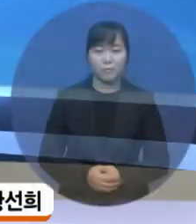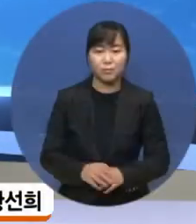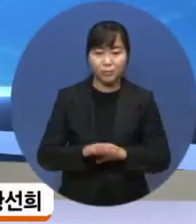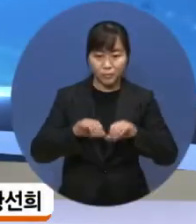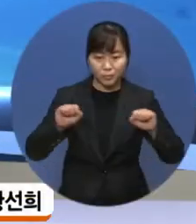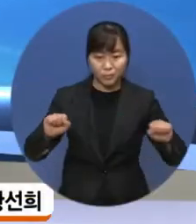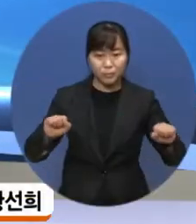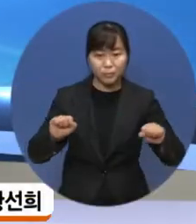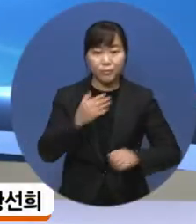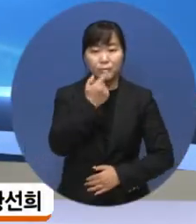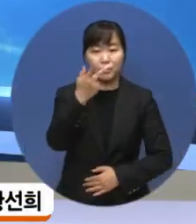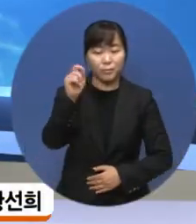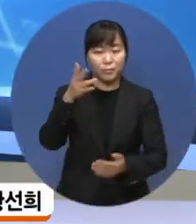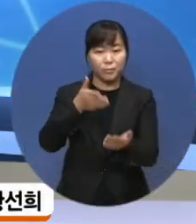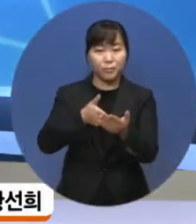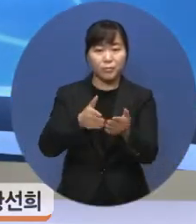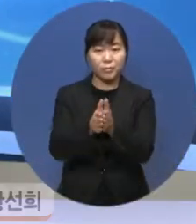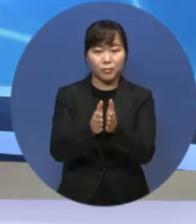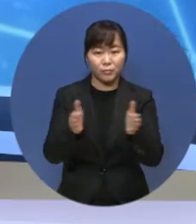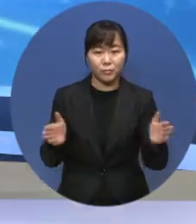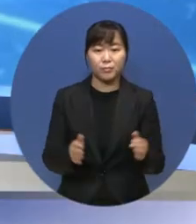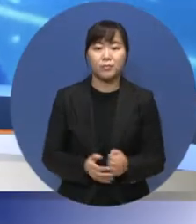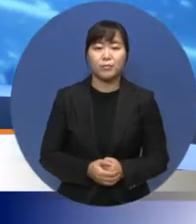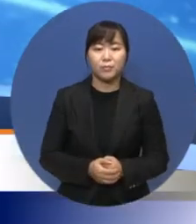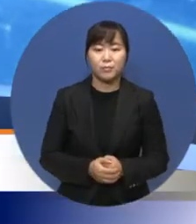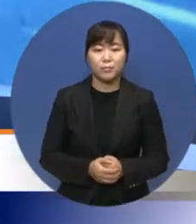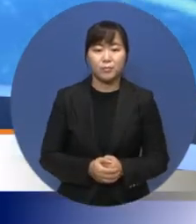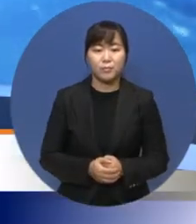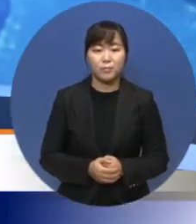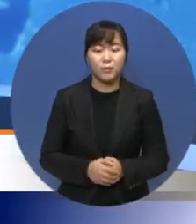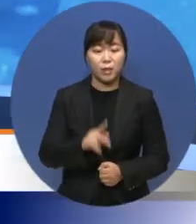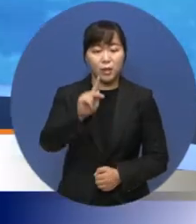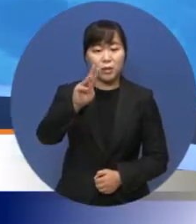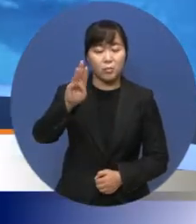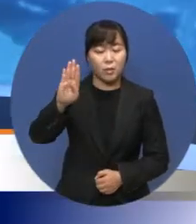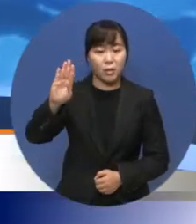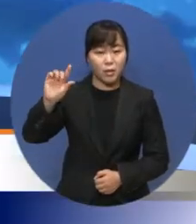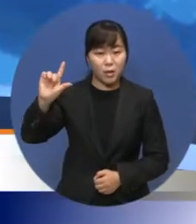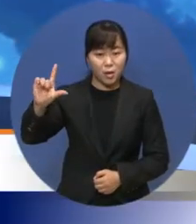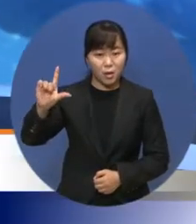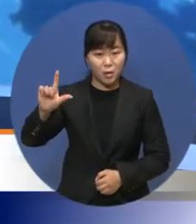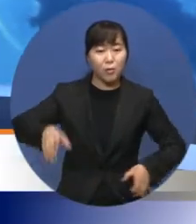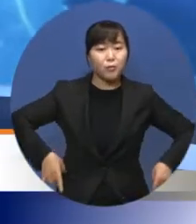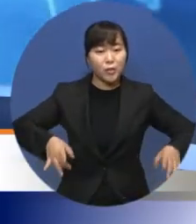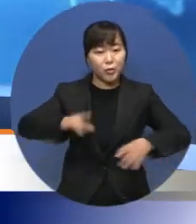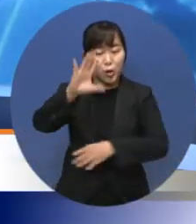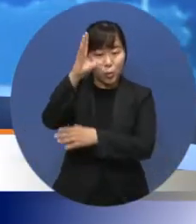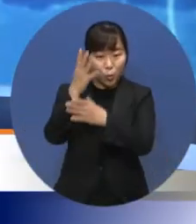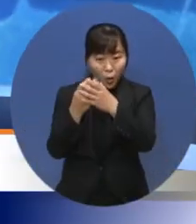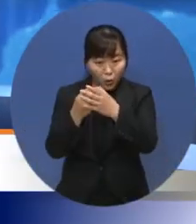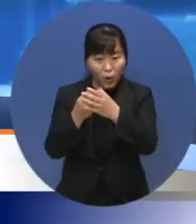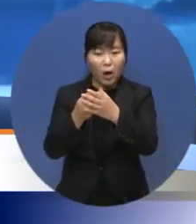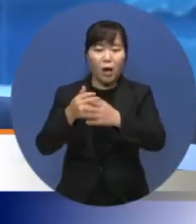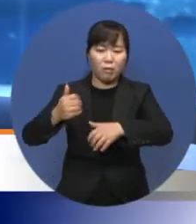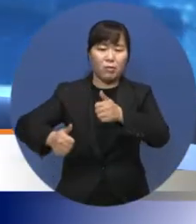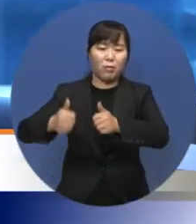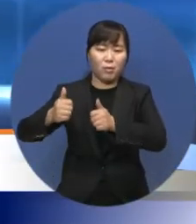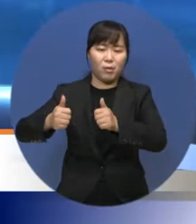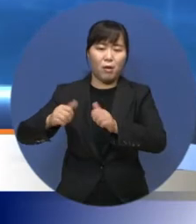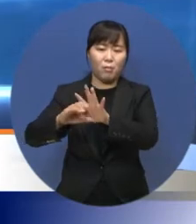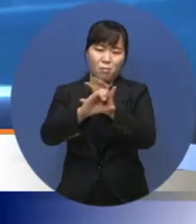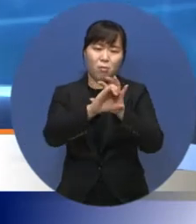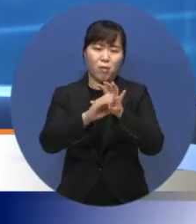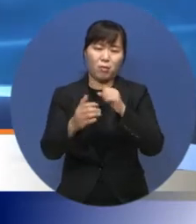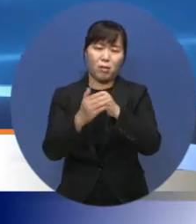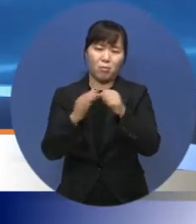시청자 여러분 안녕하십니까? 복지TV 뉴스입니다. KWBL 휠체어 농구리그가 코로나19의 재확산으로